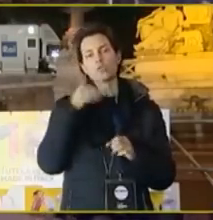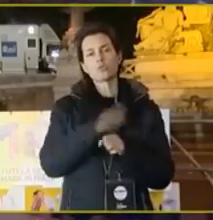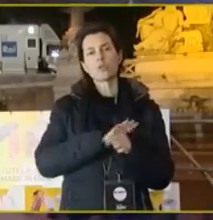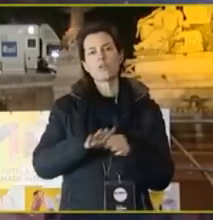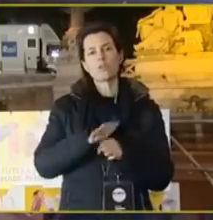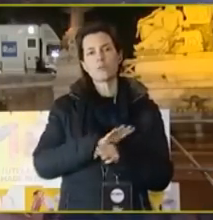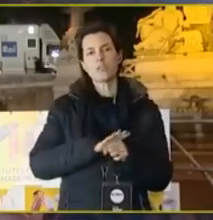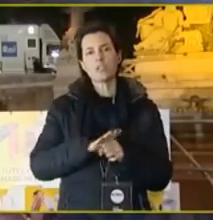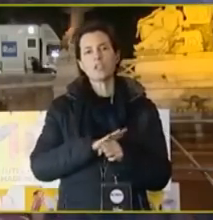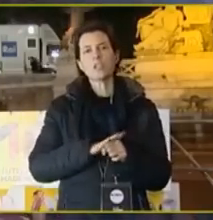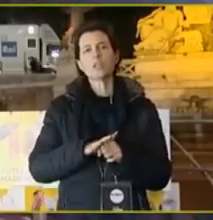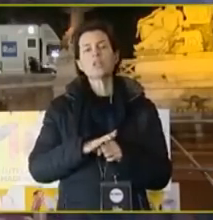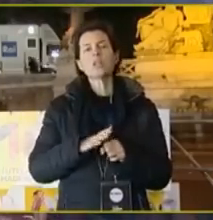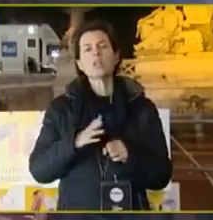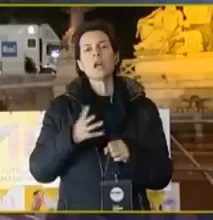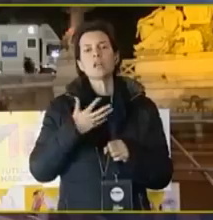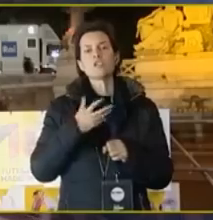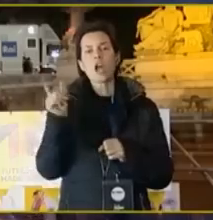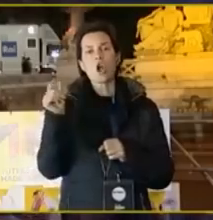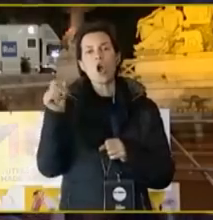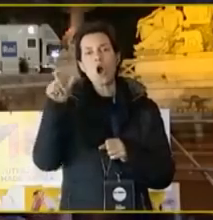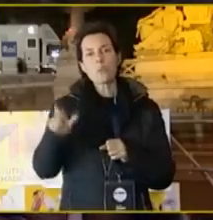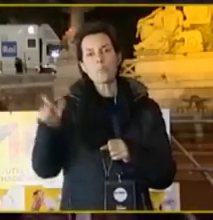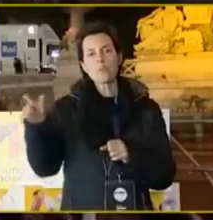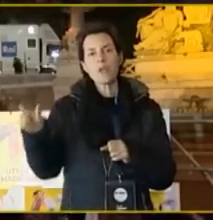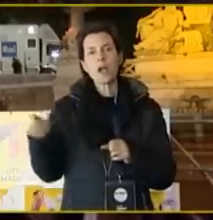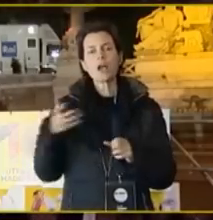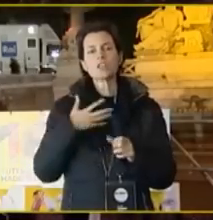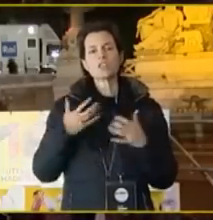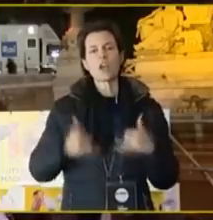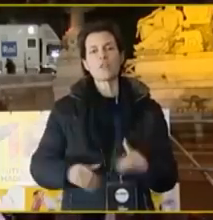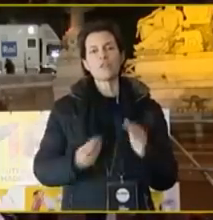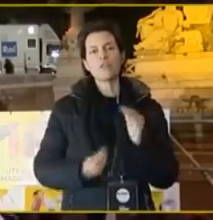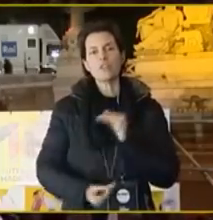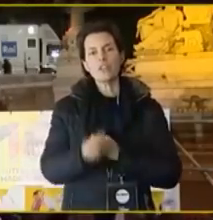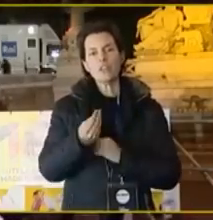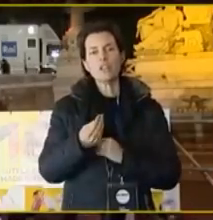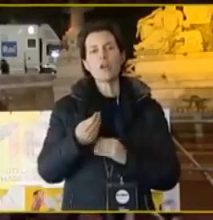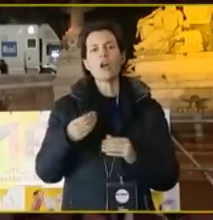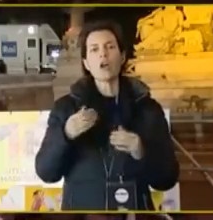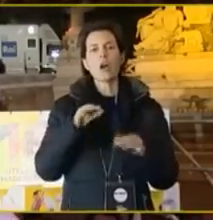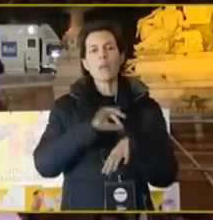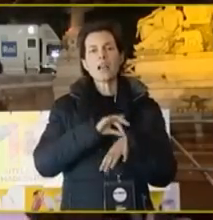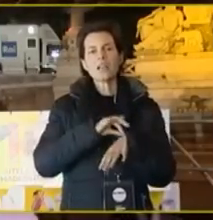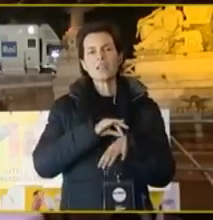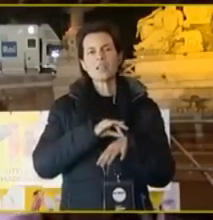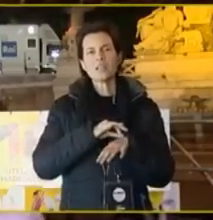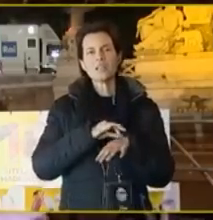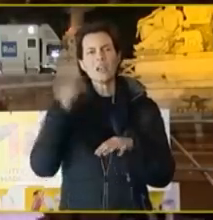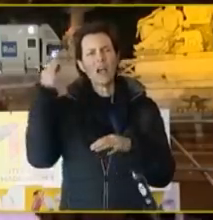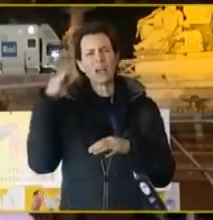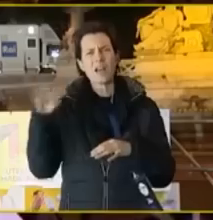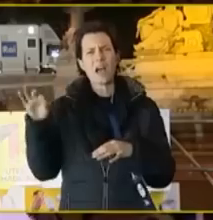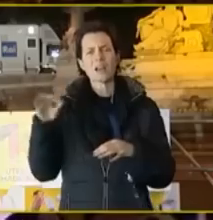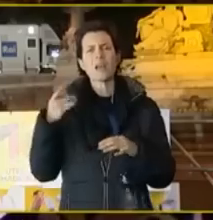coppia con una bambina che ha una malattia rara. Li ho incontrati mesi fa in un paese, in Lombardia. Per andare al lavoro usavano